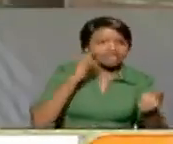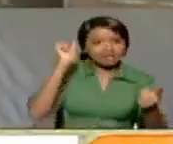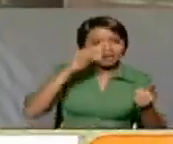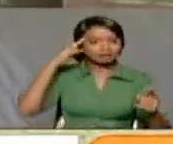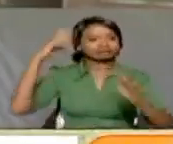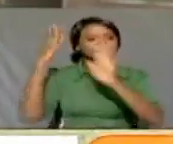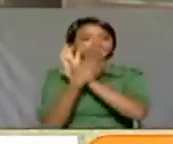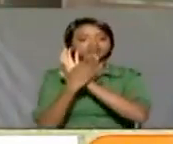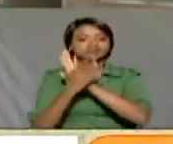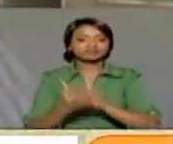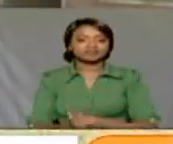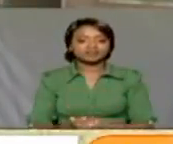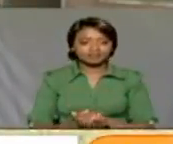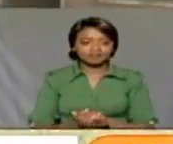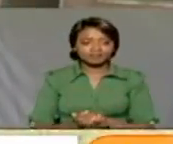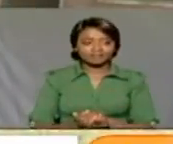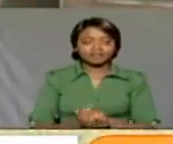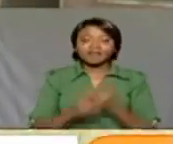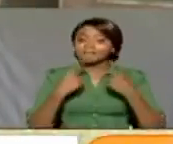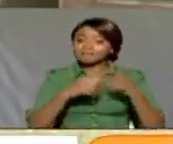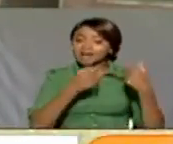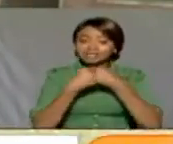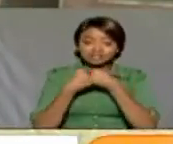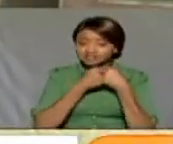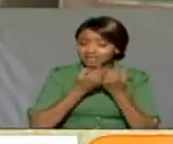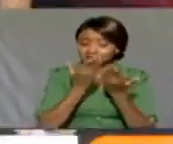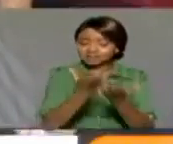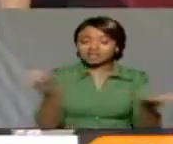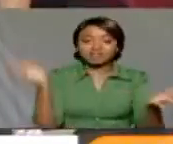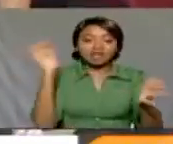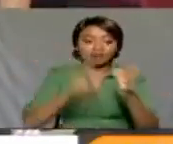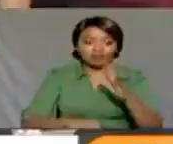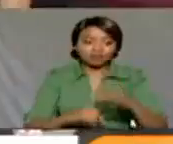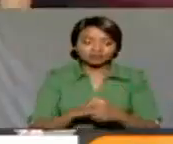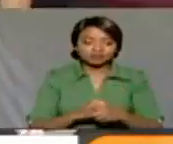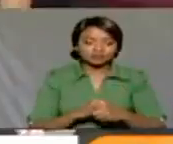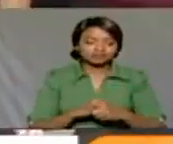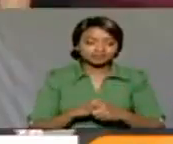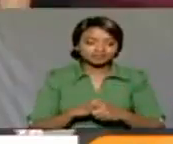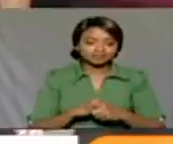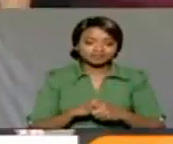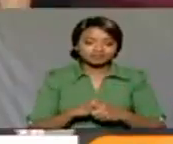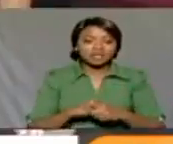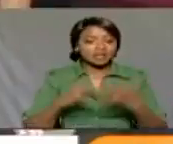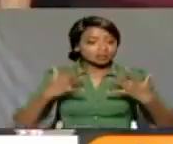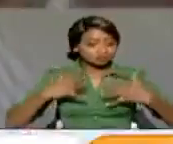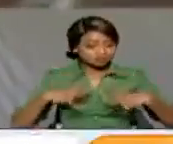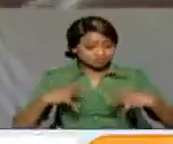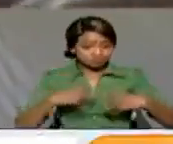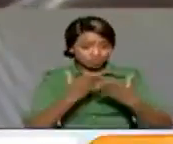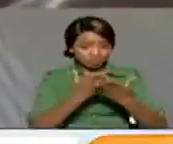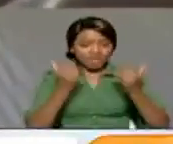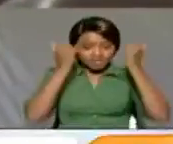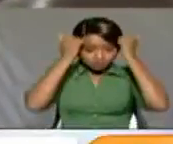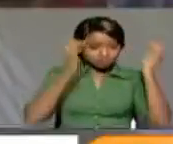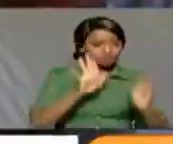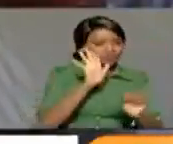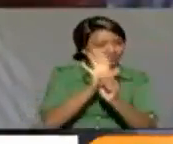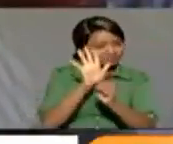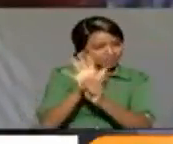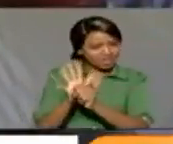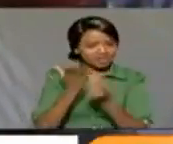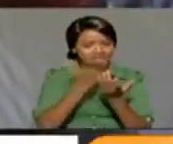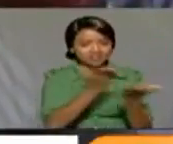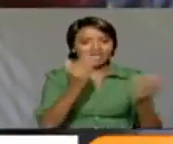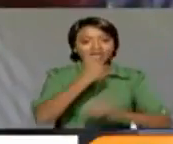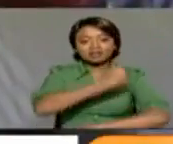uwanjani. Ila changamoto ya uwepo wa miundo msingi pamoja na idadi kubwa ya wanafunzi madarasani inaonekana kukumba shule nyingi